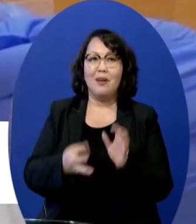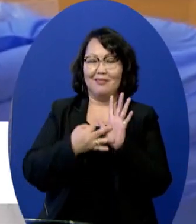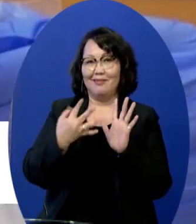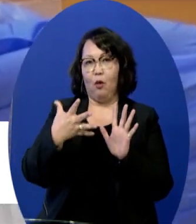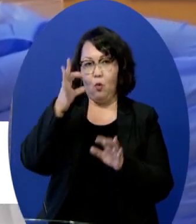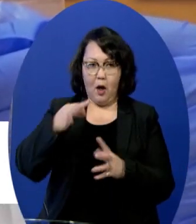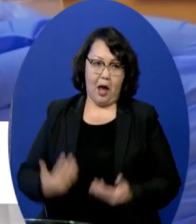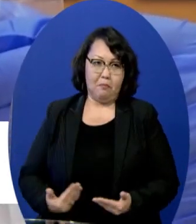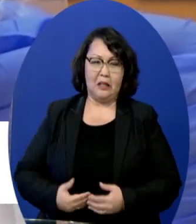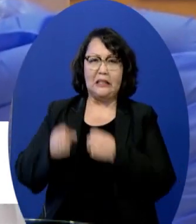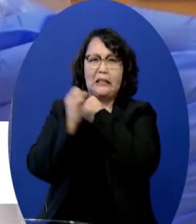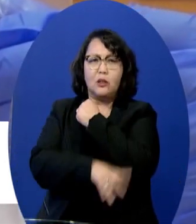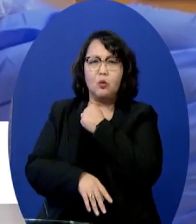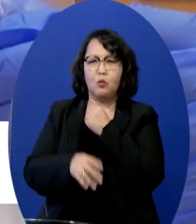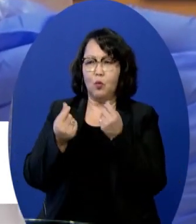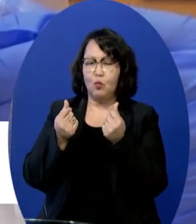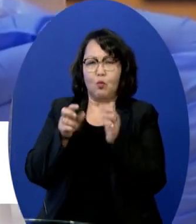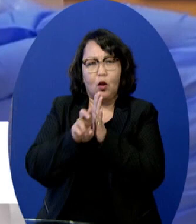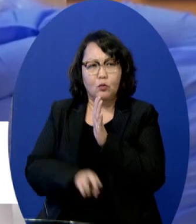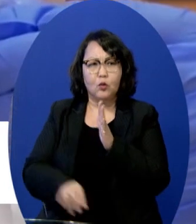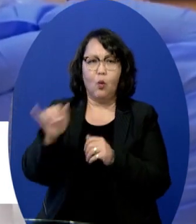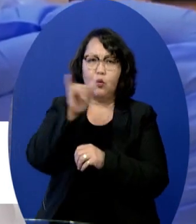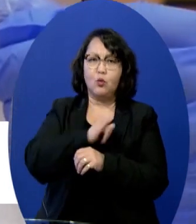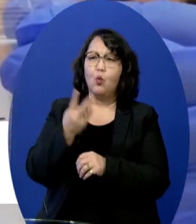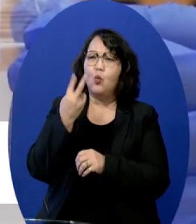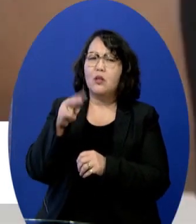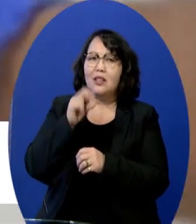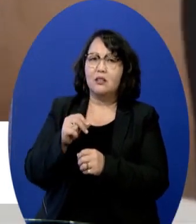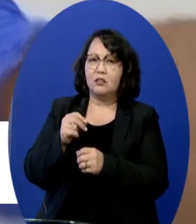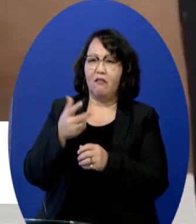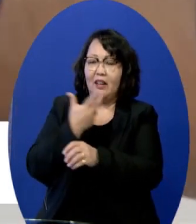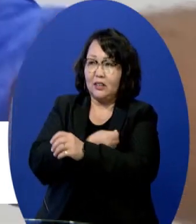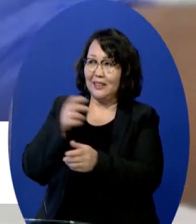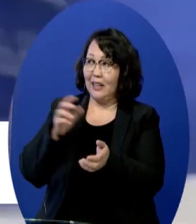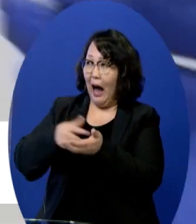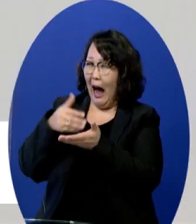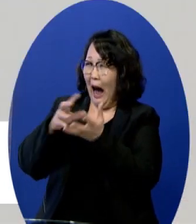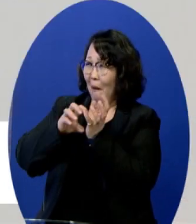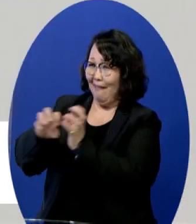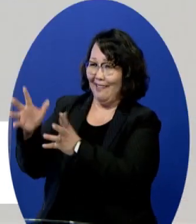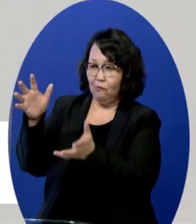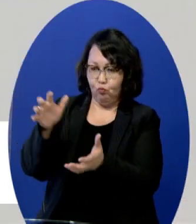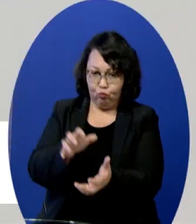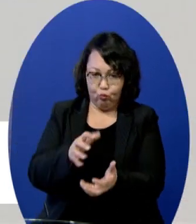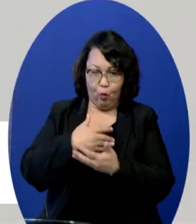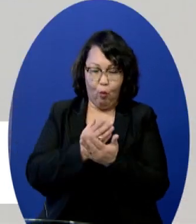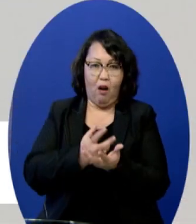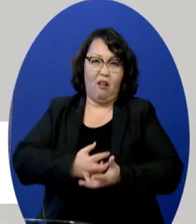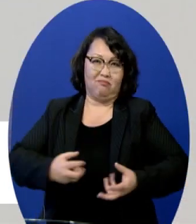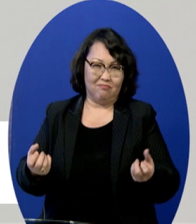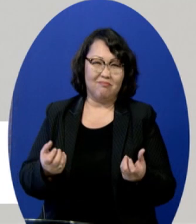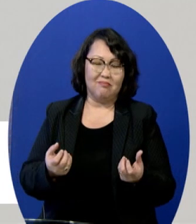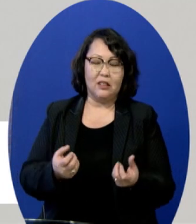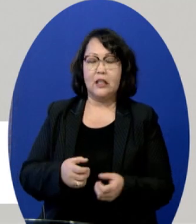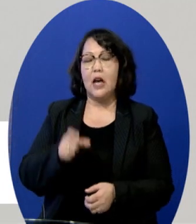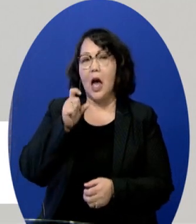боломж бололцоо муутай улс орнууд үлдсэн вакцинуудыг хуваа авахд хүрч байна гэж үзэж байгаа юм. За энэ бэлтгэл үйлдвэрлэгч тэргүүлэгч